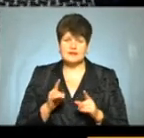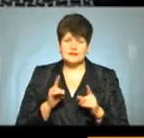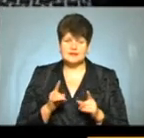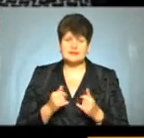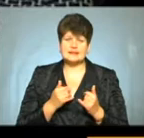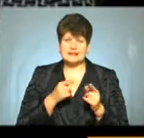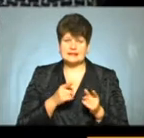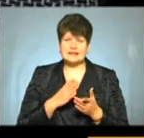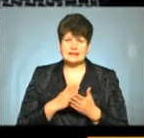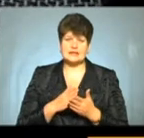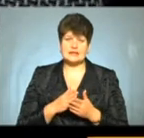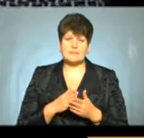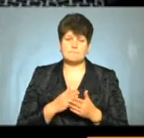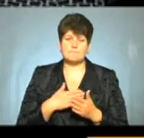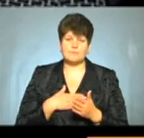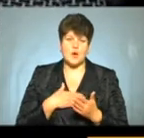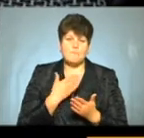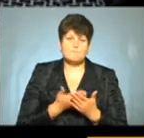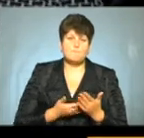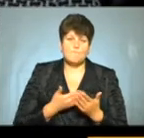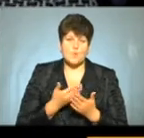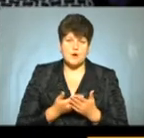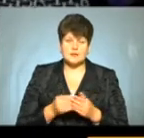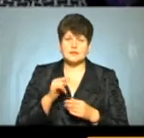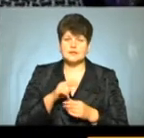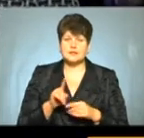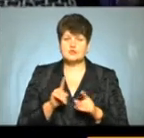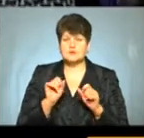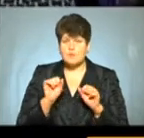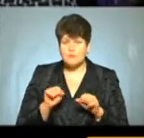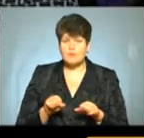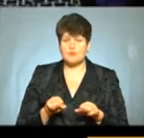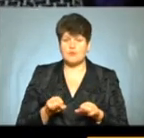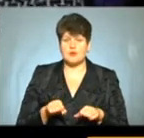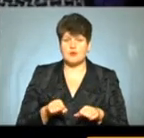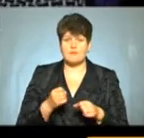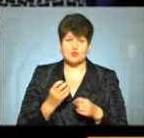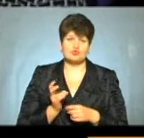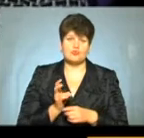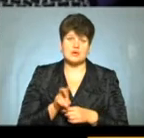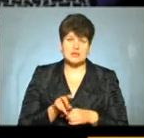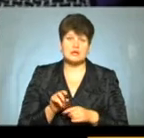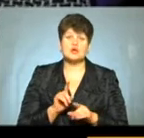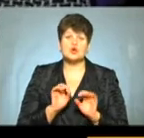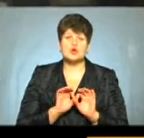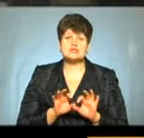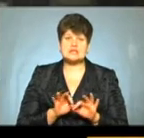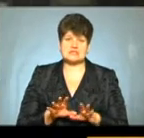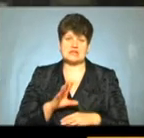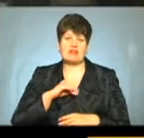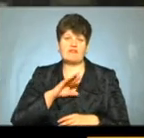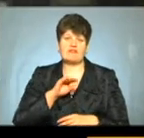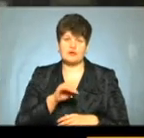них є цінна моя порада, як те, щоб вона просто могла прийти кудись і розказати, виговоритися.